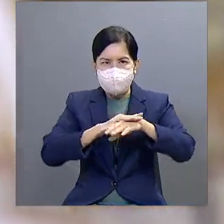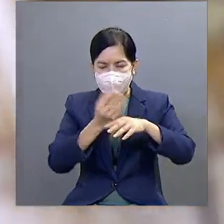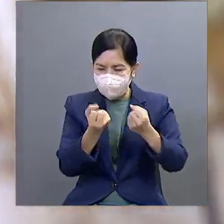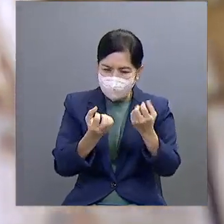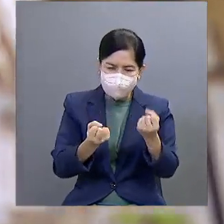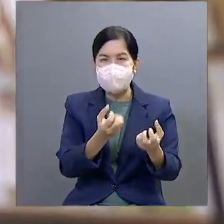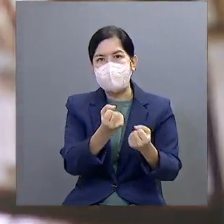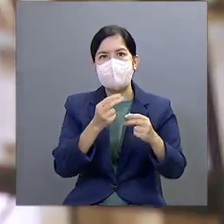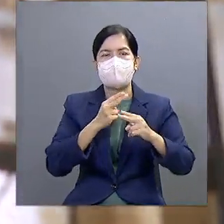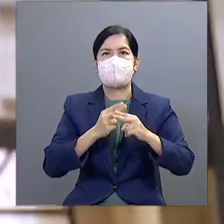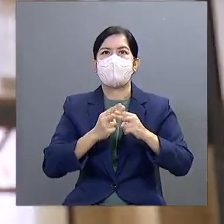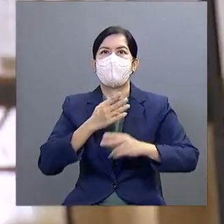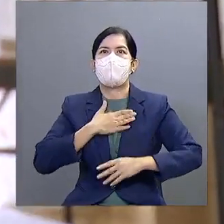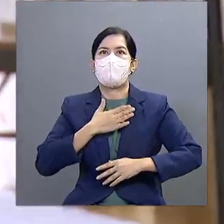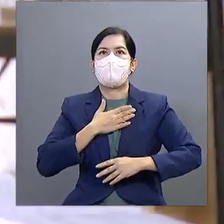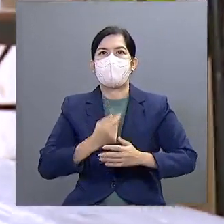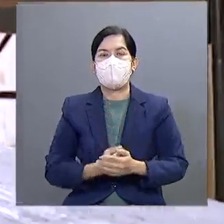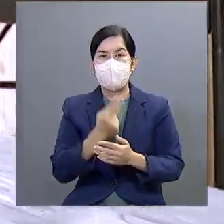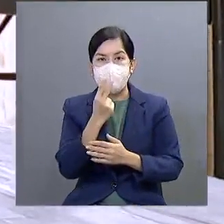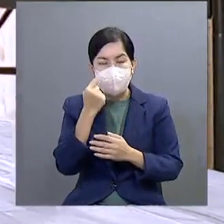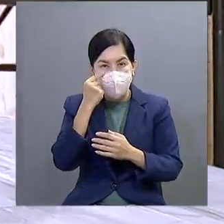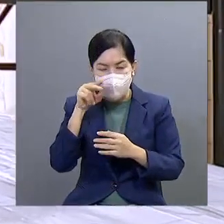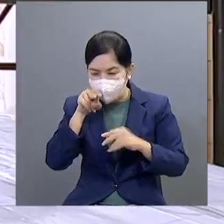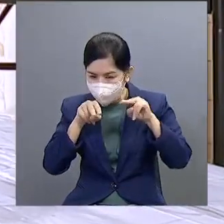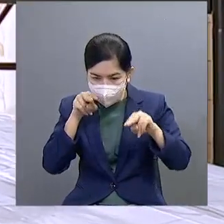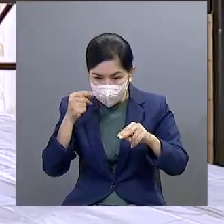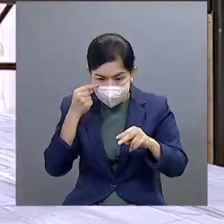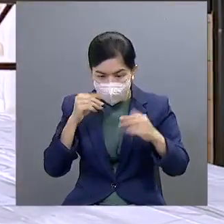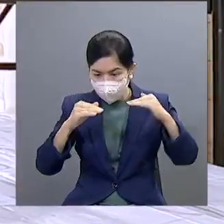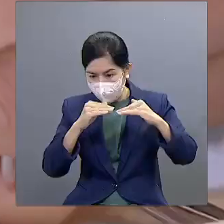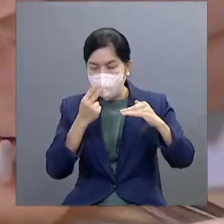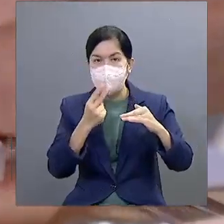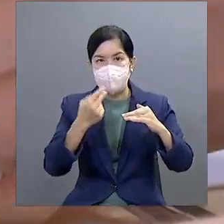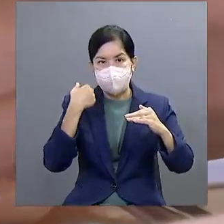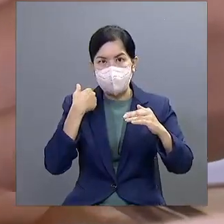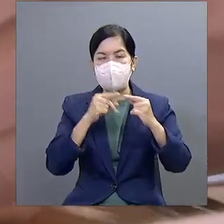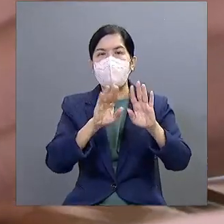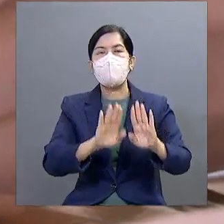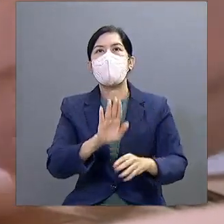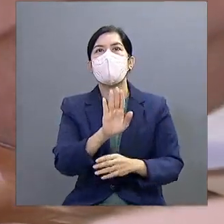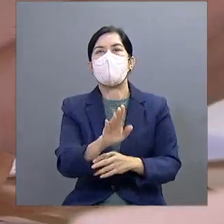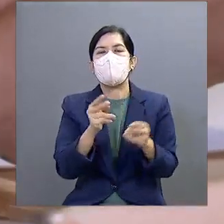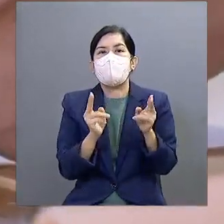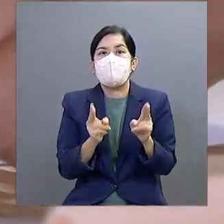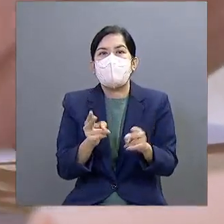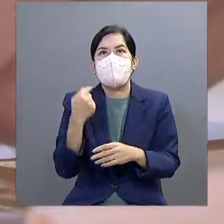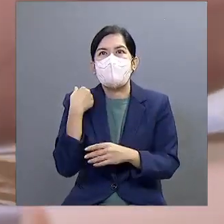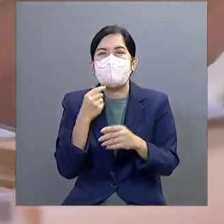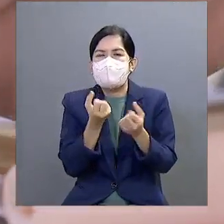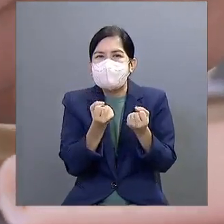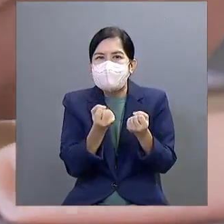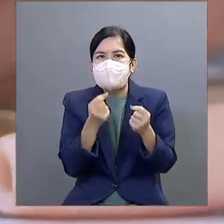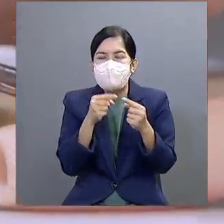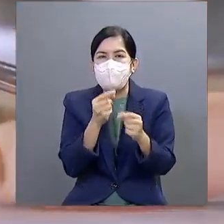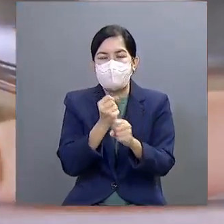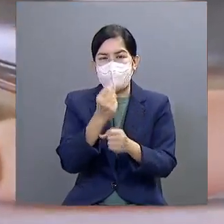เราเล็งไปว่าเออเขาเท่ากันไหมเข้าอะไรไหมทั้งตัวเนี่ยมันจะเป็นงานทำทั้งตัวเลยทั้งดินทั้งตัวตั้งแต่หัวจนเท้านะ